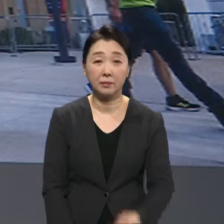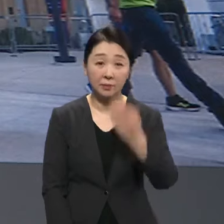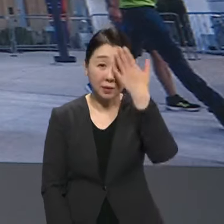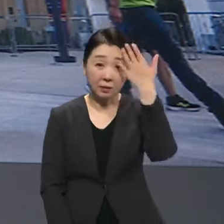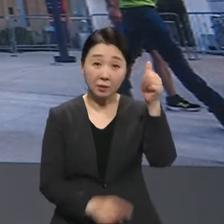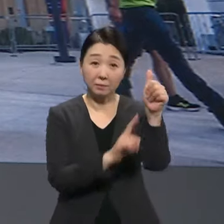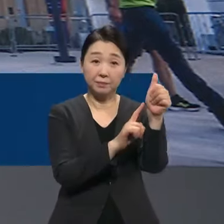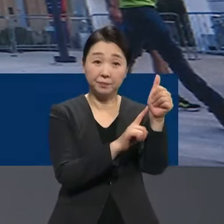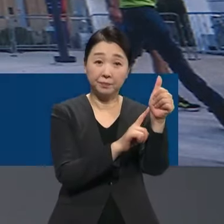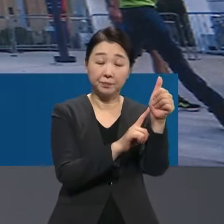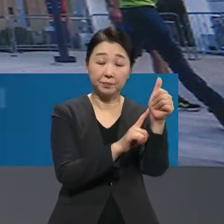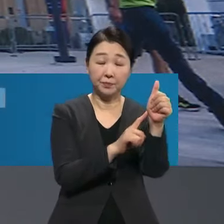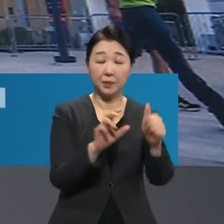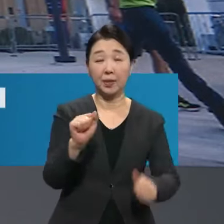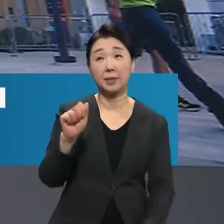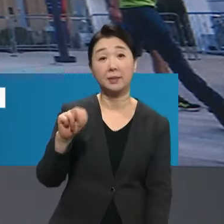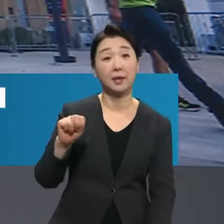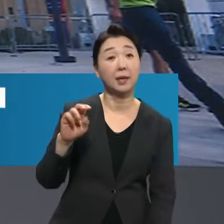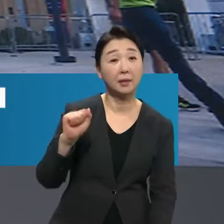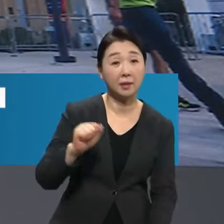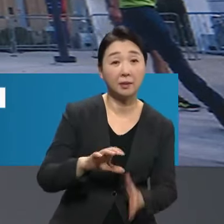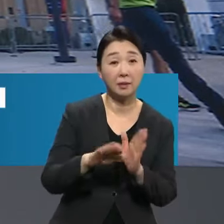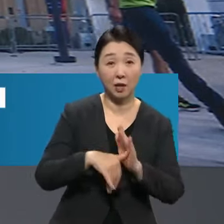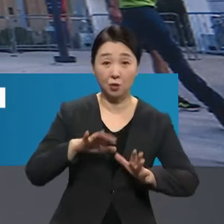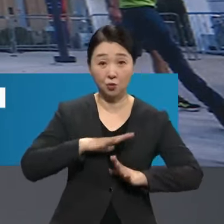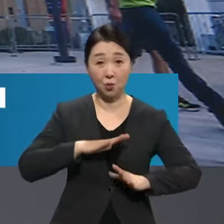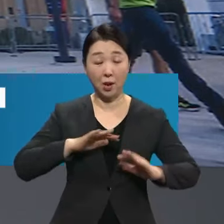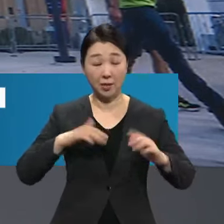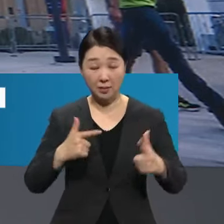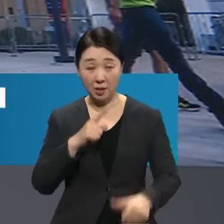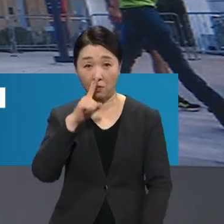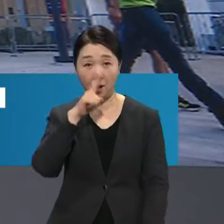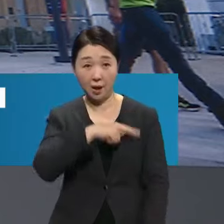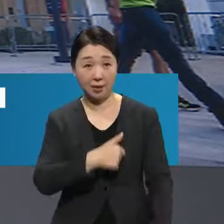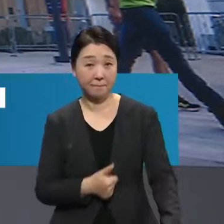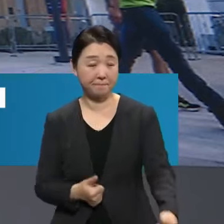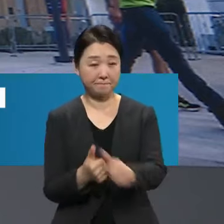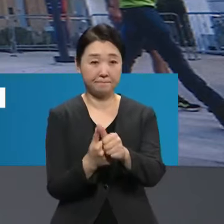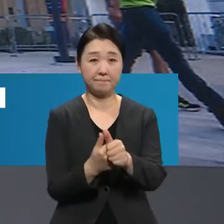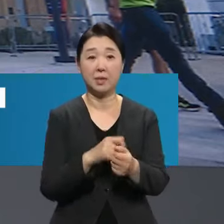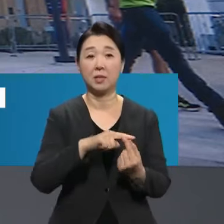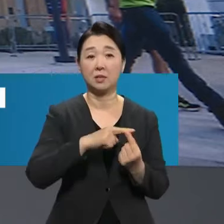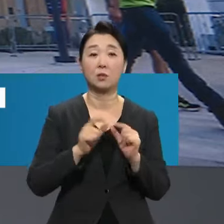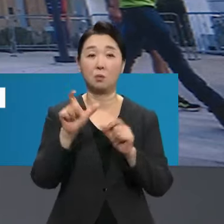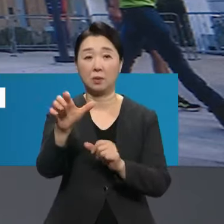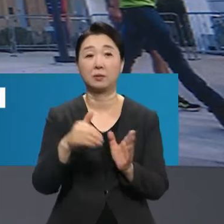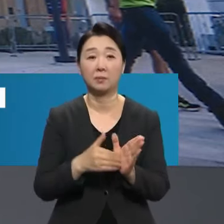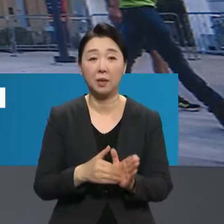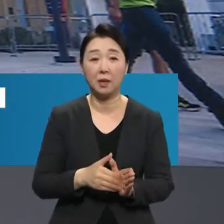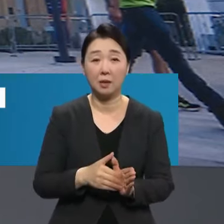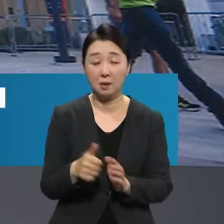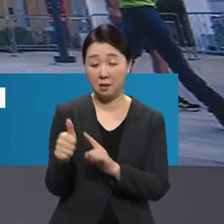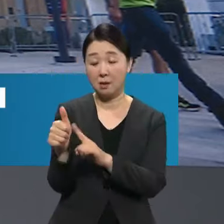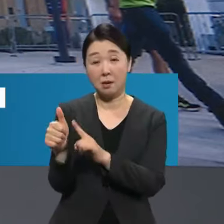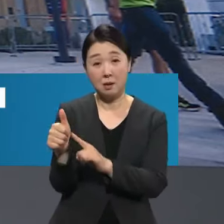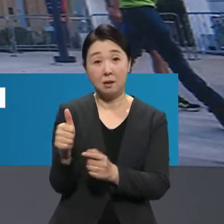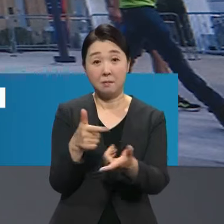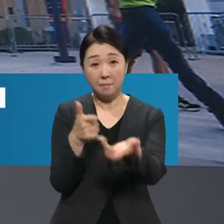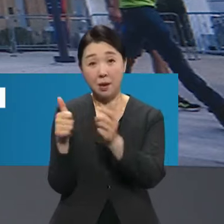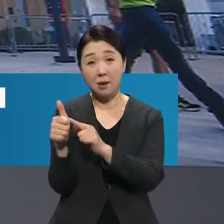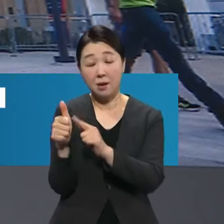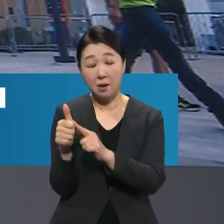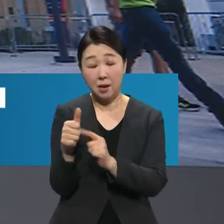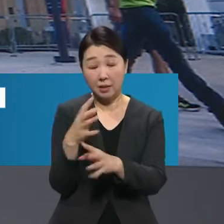트럼프 전 대통령은 자신의 소셜 미디어에 두려워하지 않고 악에 맞서 싸우겠다는 글을 올렸습니다 총격범이